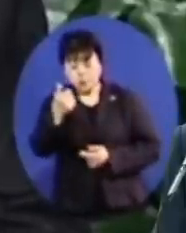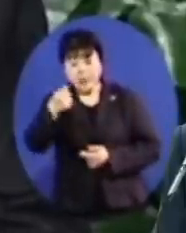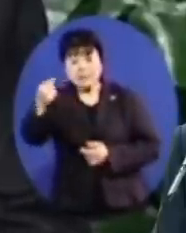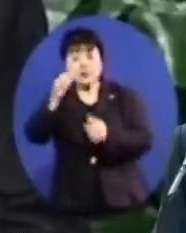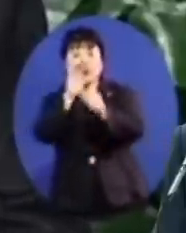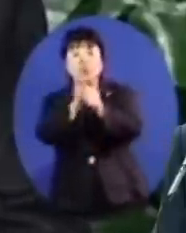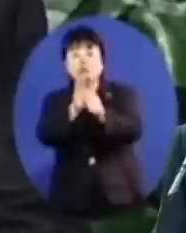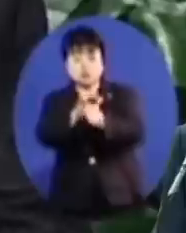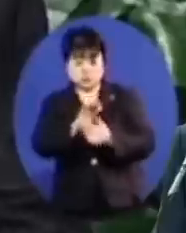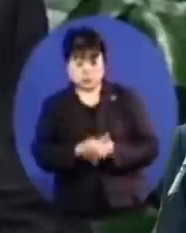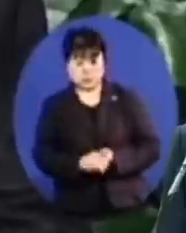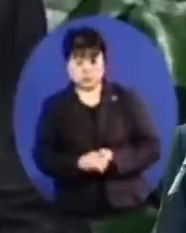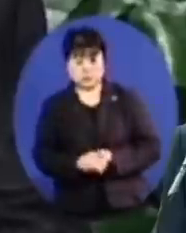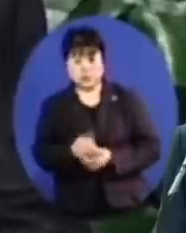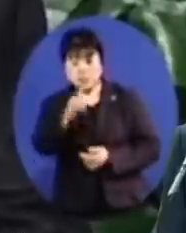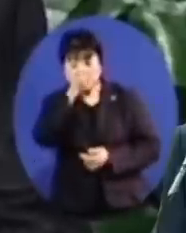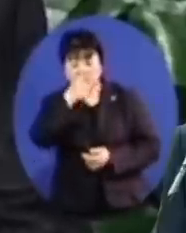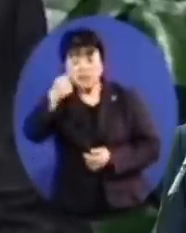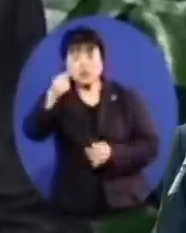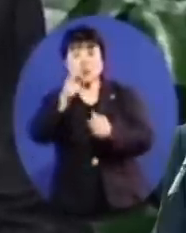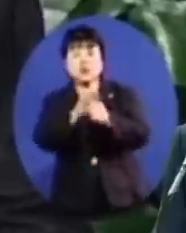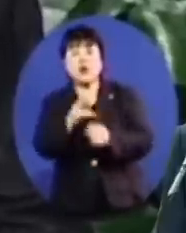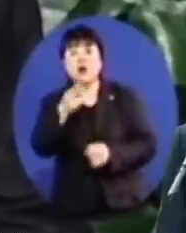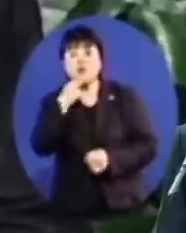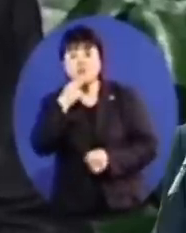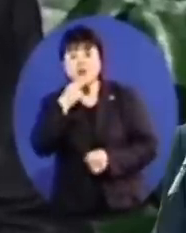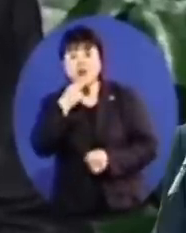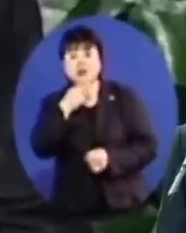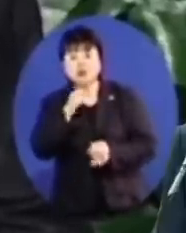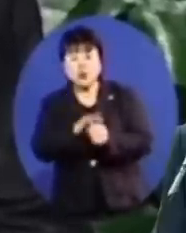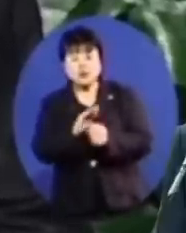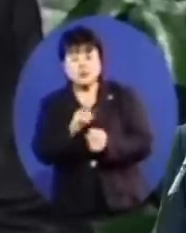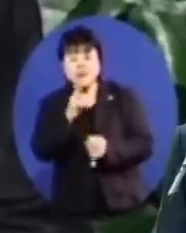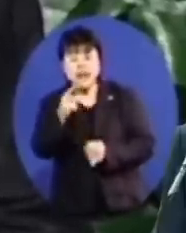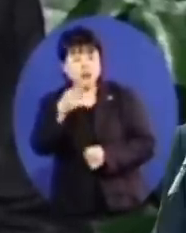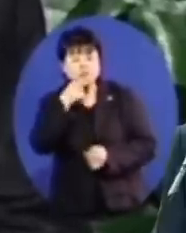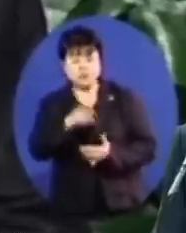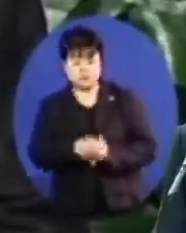우리가 있는 것으로 도우라고 하지 없는 것을 가지고 도우라고 말 안 합니다.